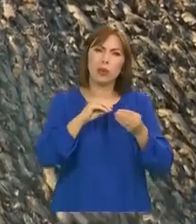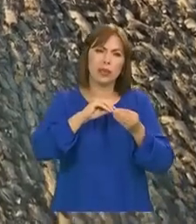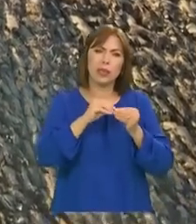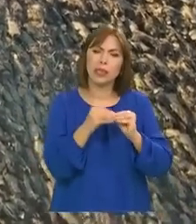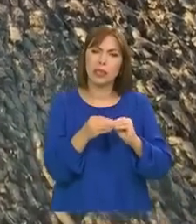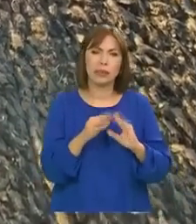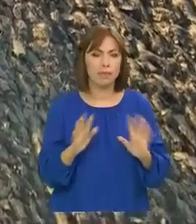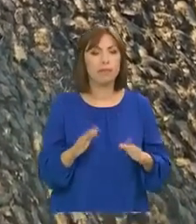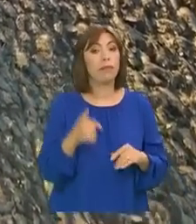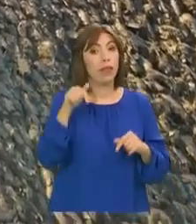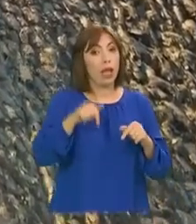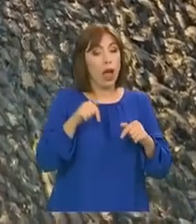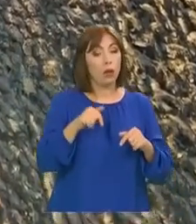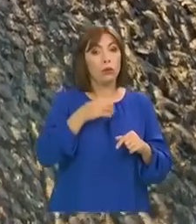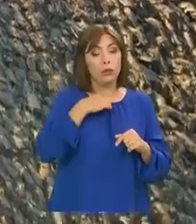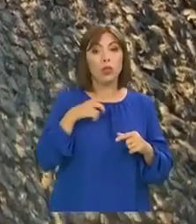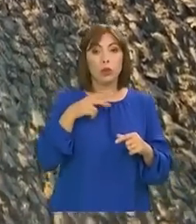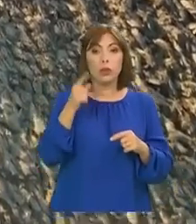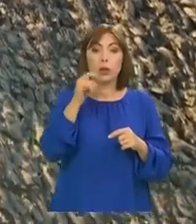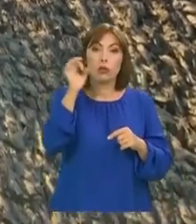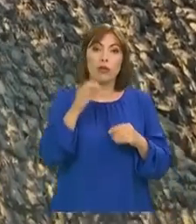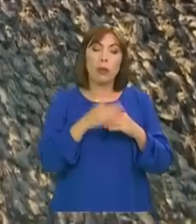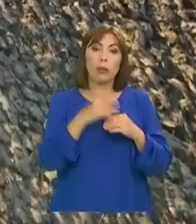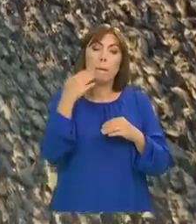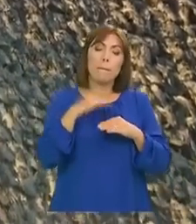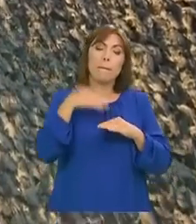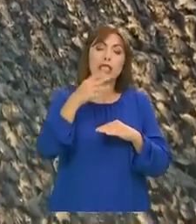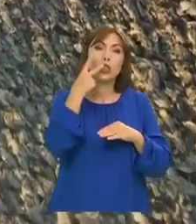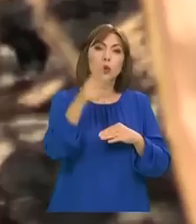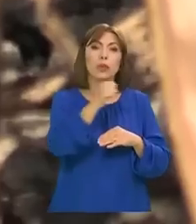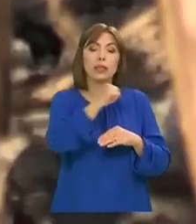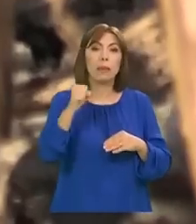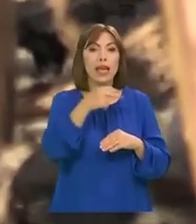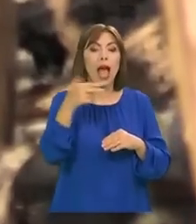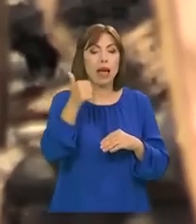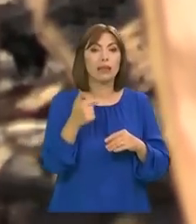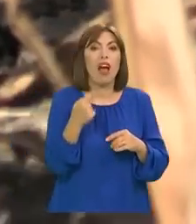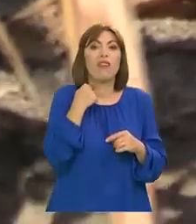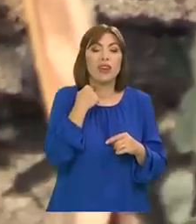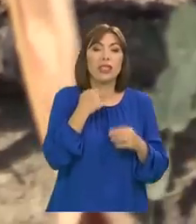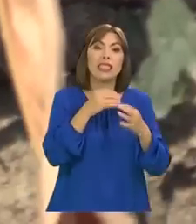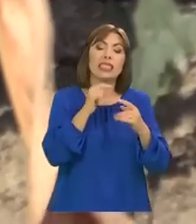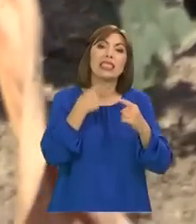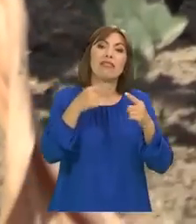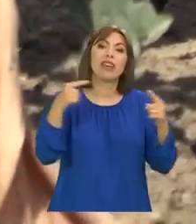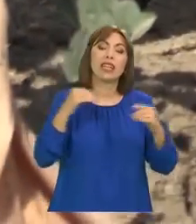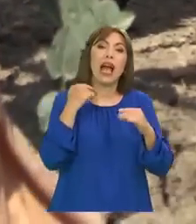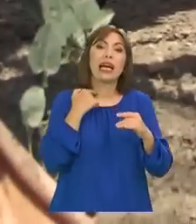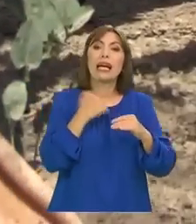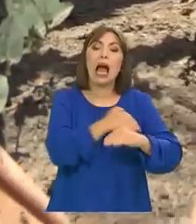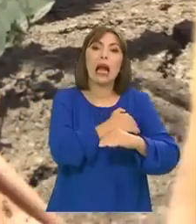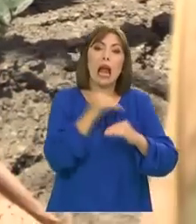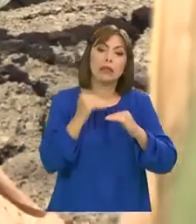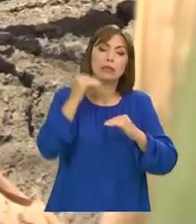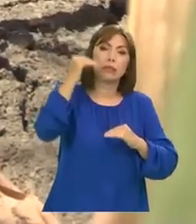aflăm acum la o cifră de peste 200.000 hectare care ar fi afectate în diferite grade. Diferite grade